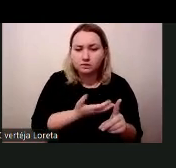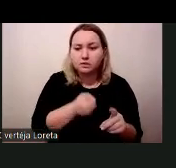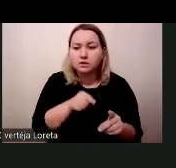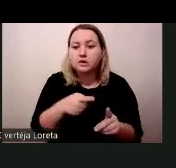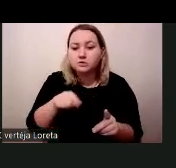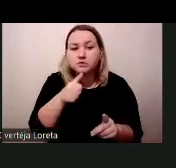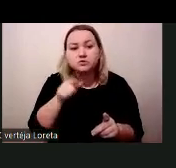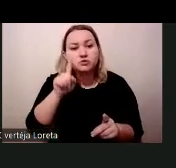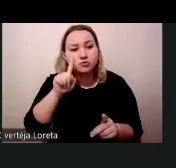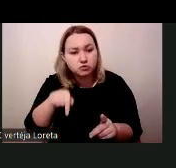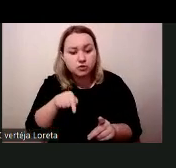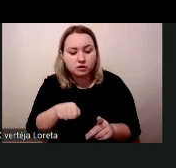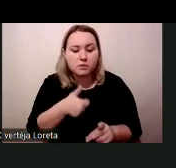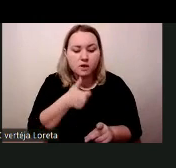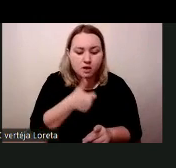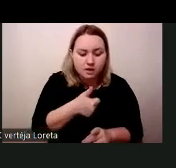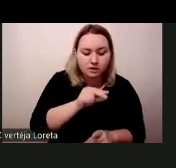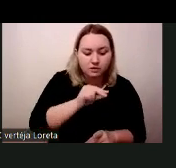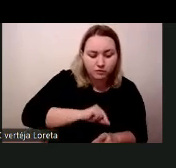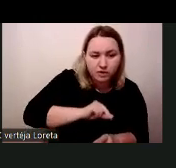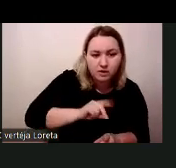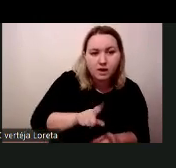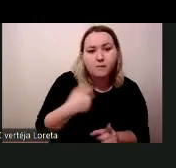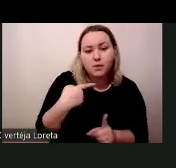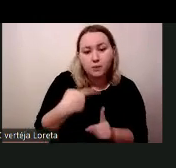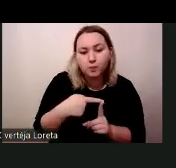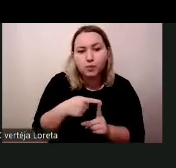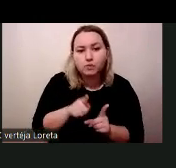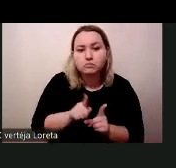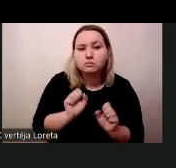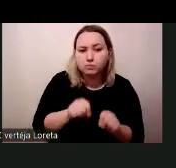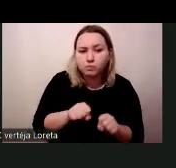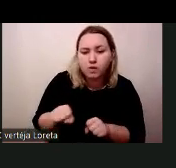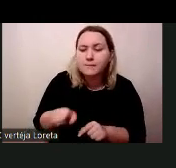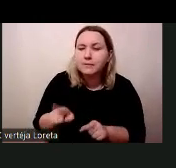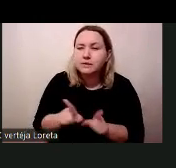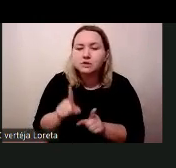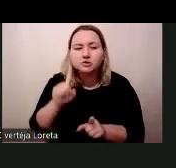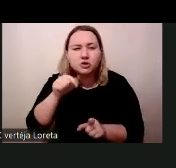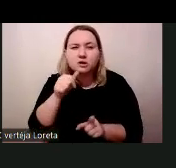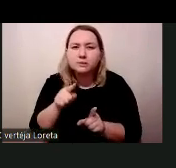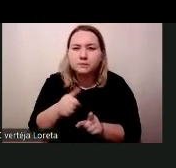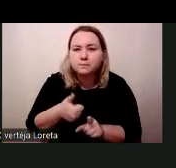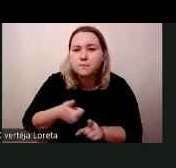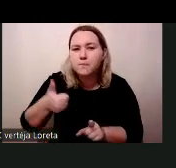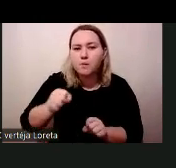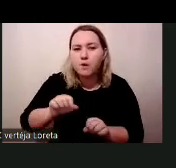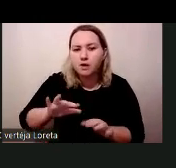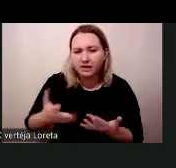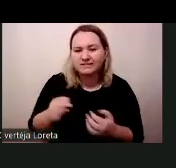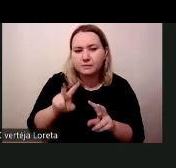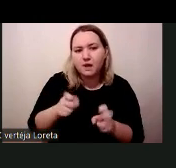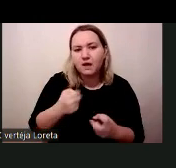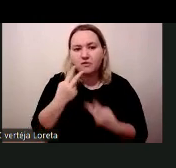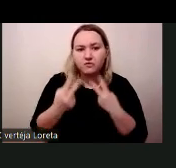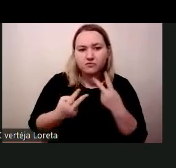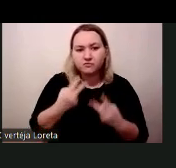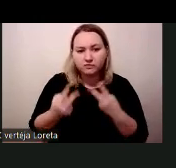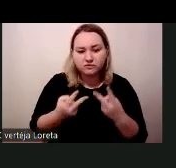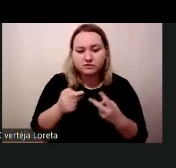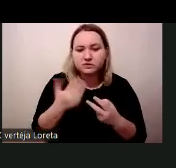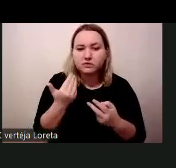gerai, kas pasiteisina, bet taip pat žinote, ką dar galima pagerinti, tai vizija ir yra tas dalykas, kuris pasako,